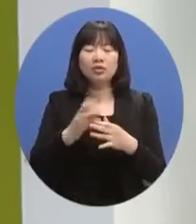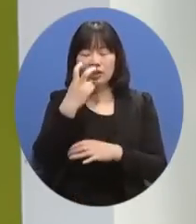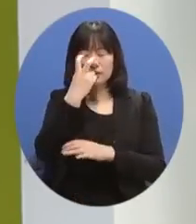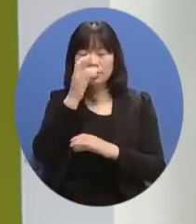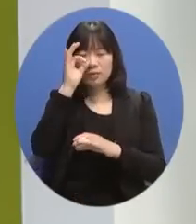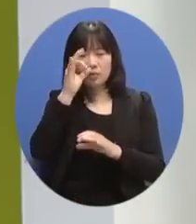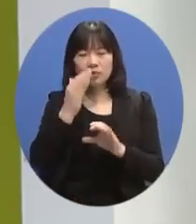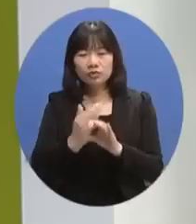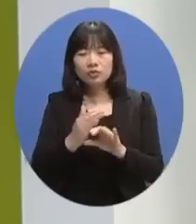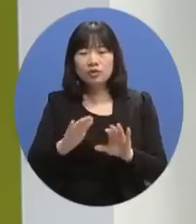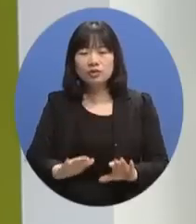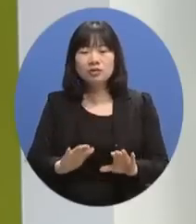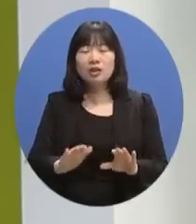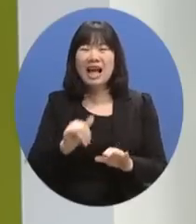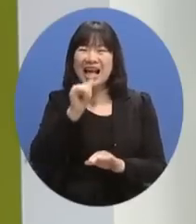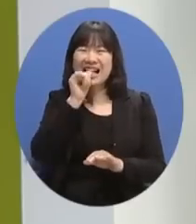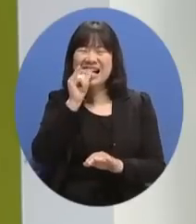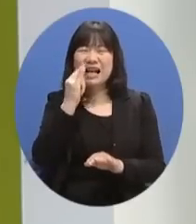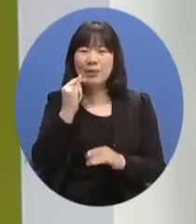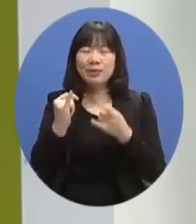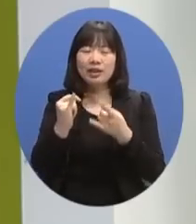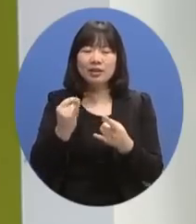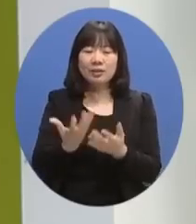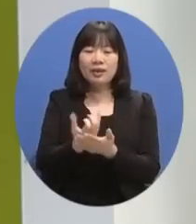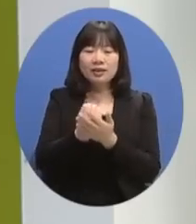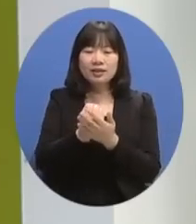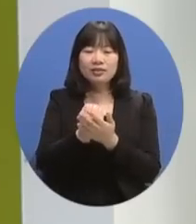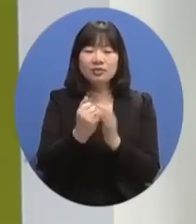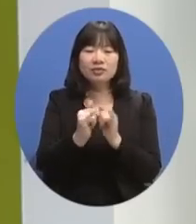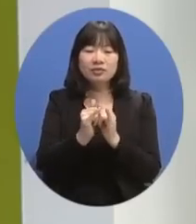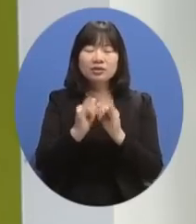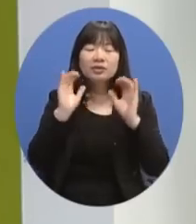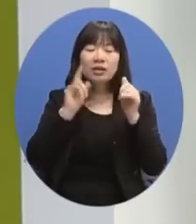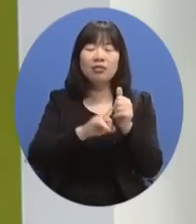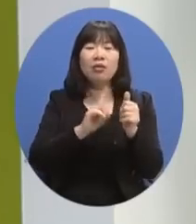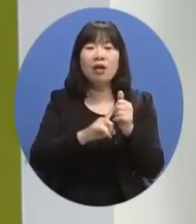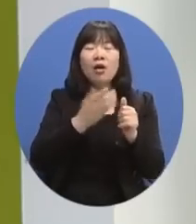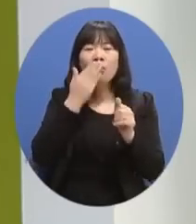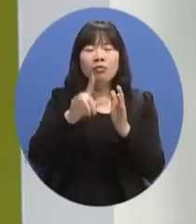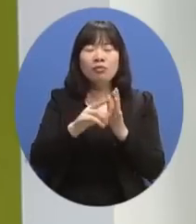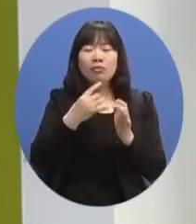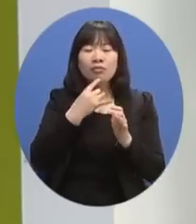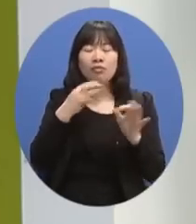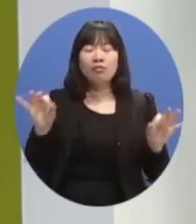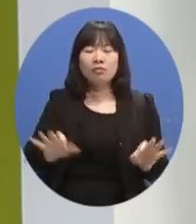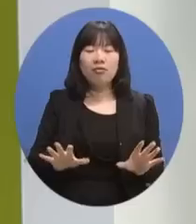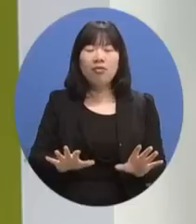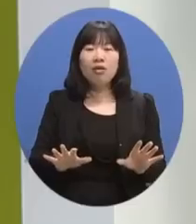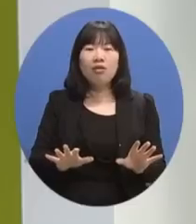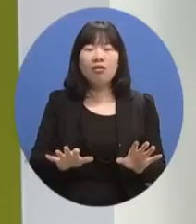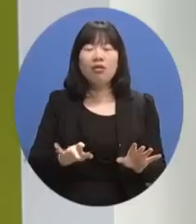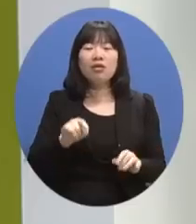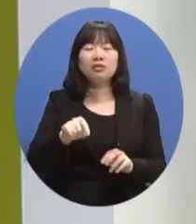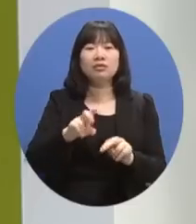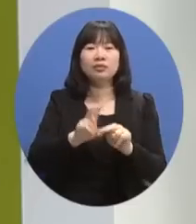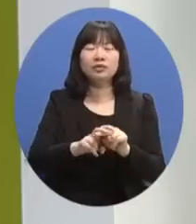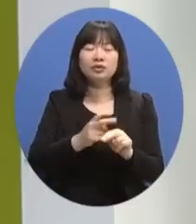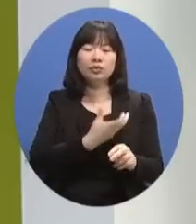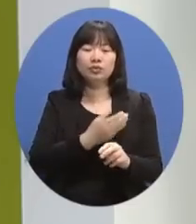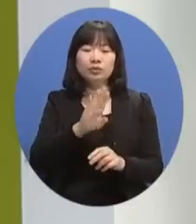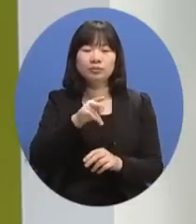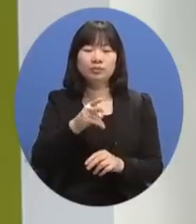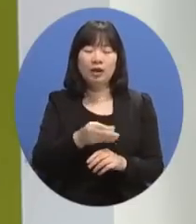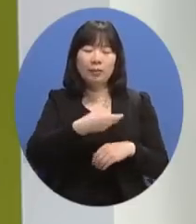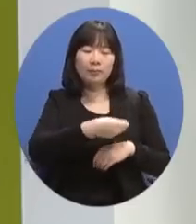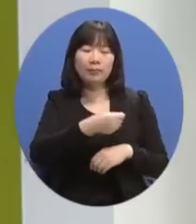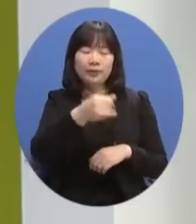보니까 철사오미에게 이 받아먹는 애들도 먹을 때만 잠깐 거기서 우유병을